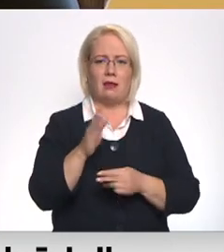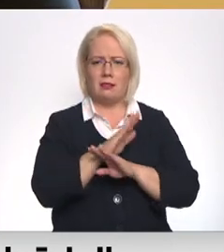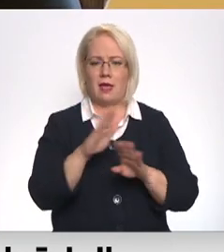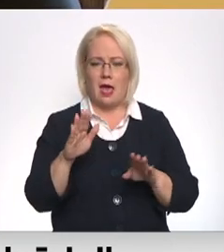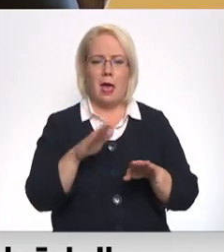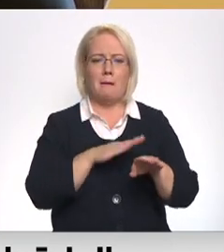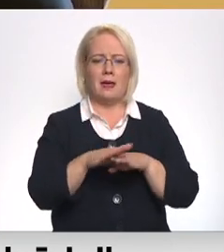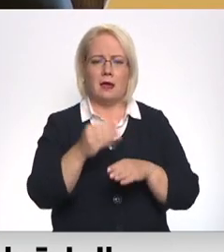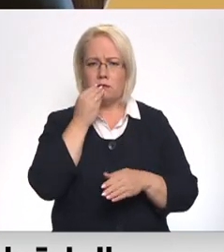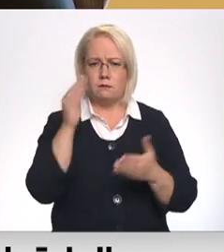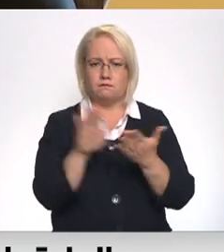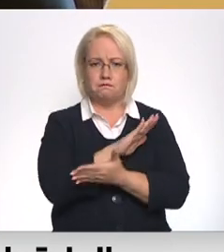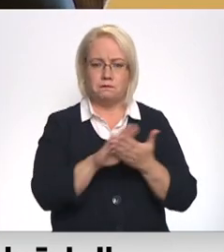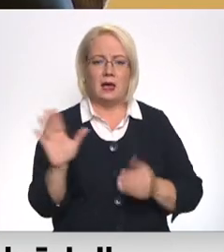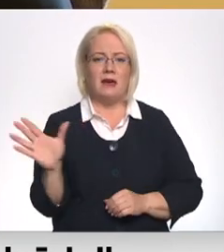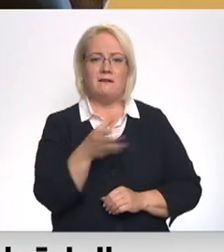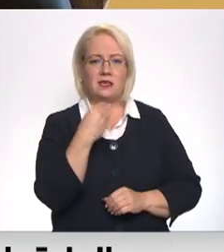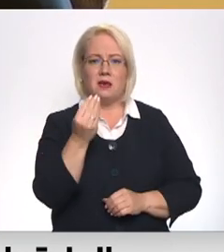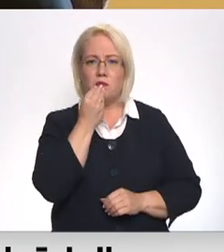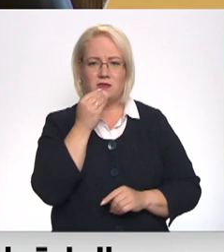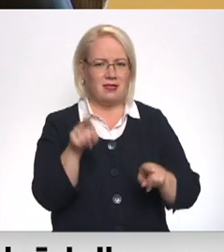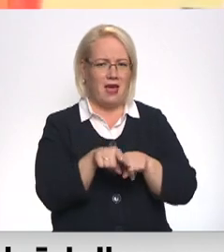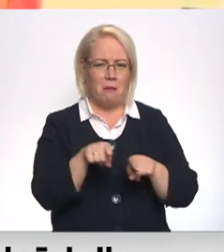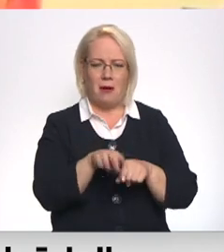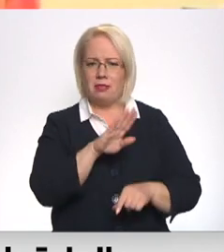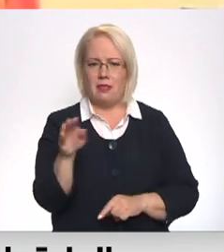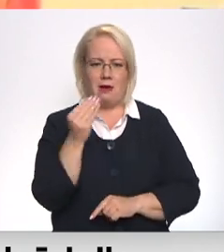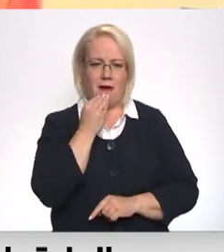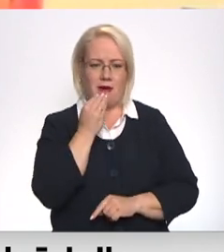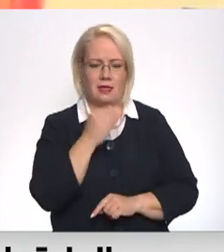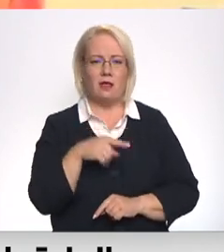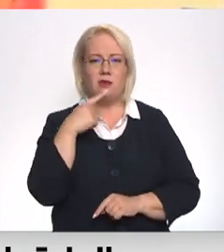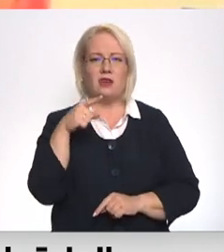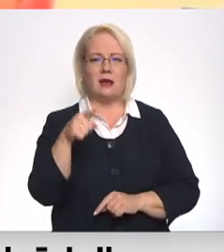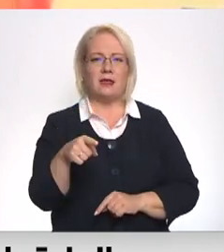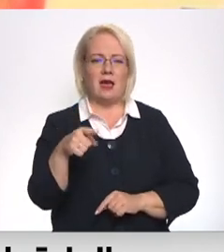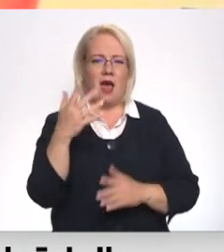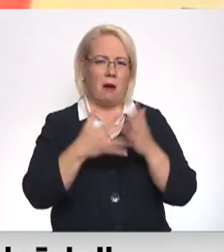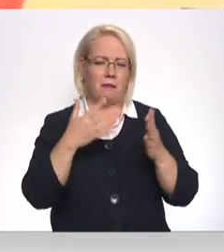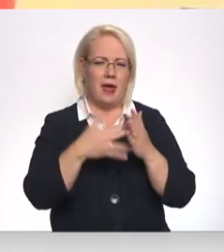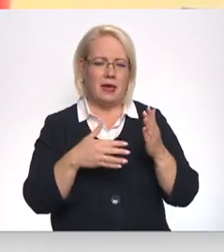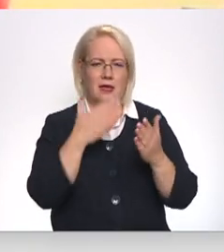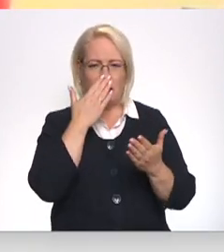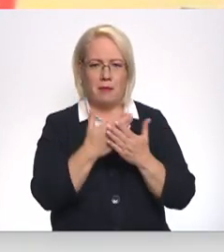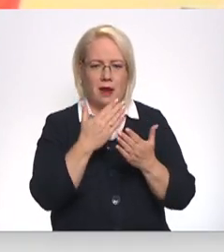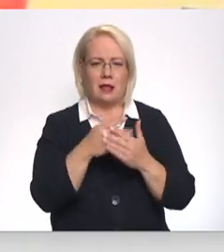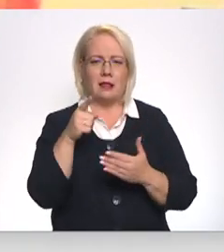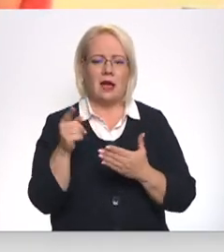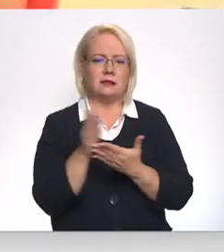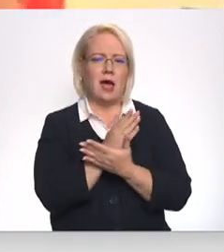pilnīgā brīvpusdienu režīmā visi pusdienas neēda. Tā dinamika liecina, ka šī starpība